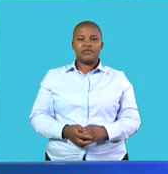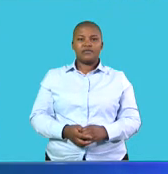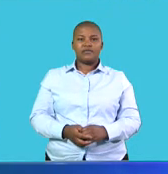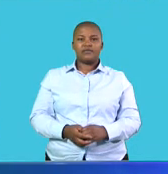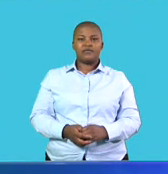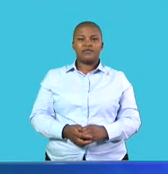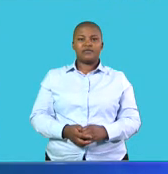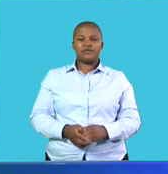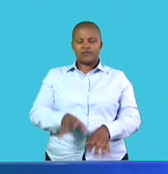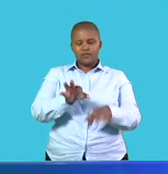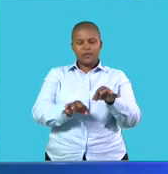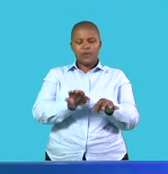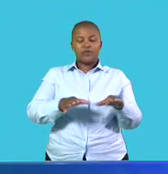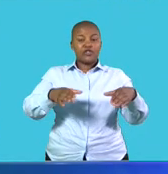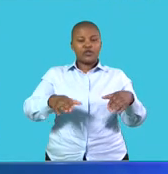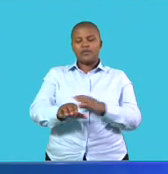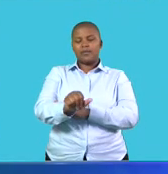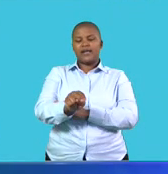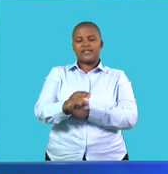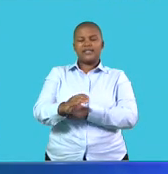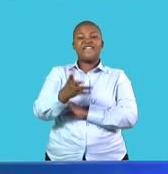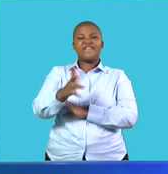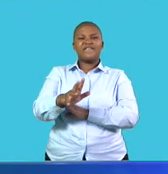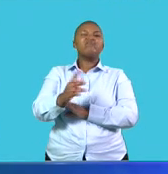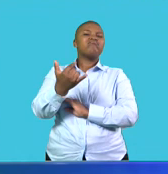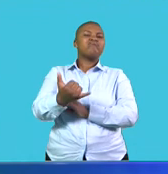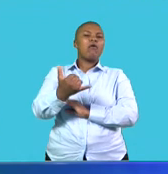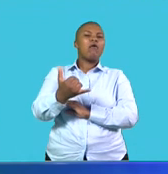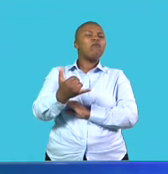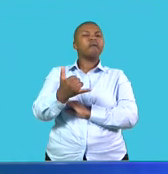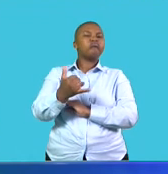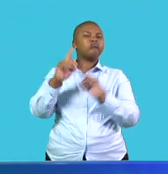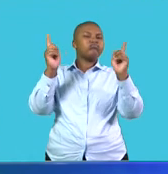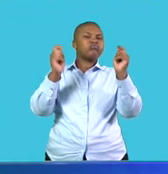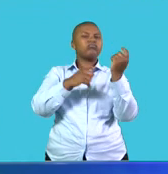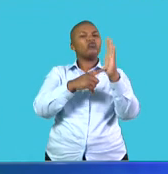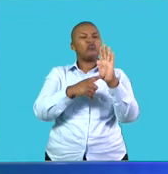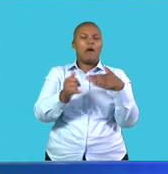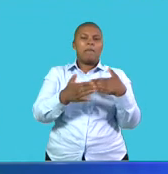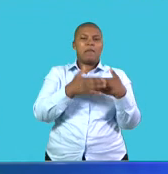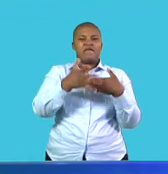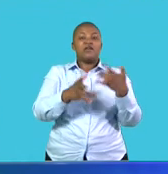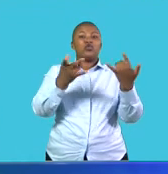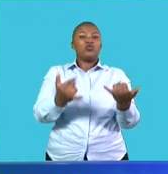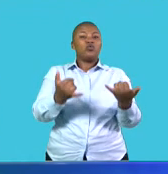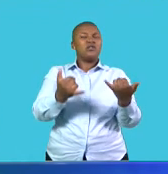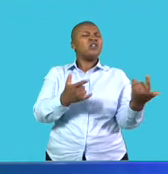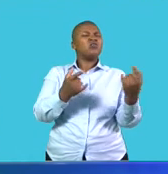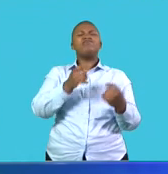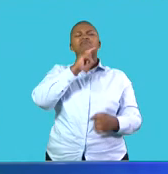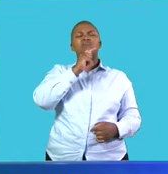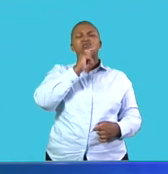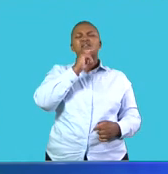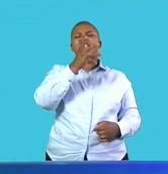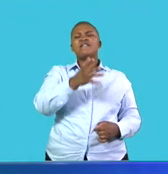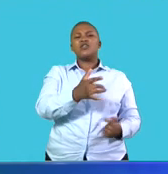Iqembu leAfrican National Congress livale umkhankaso walo obuyekezwa kwezethembiso zango-2019 e-Albert and Civic Center ekudluleni namhlanje ngezikhathi